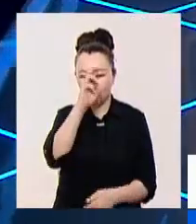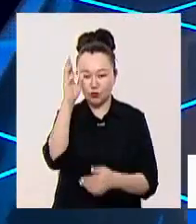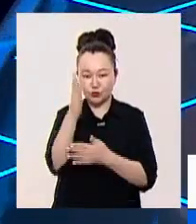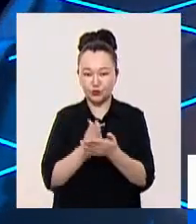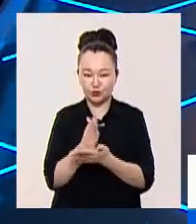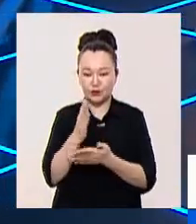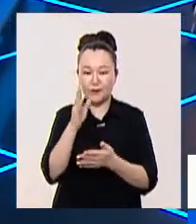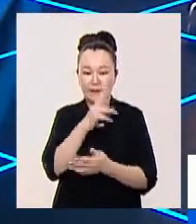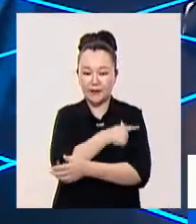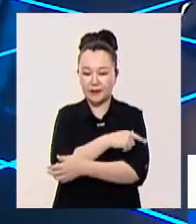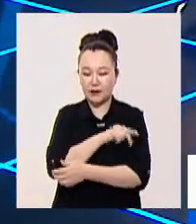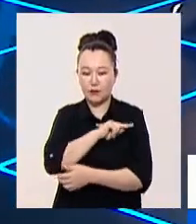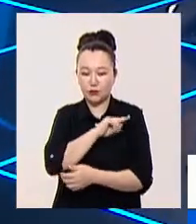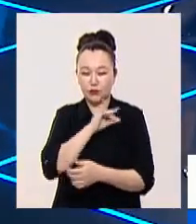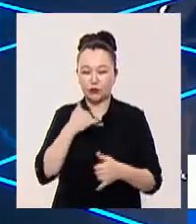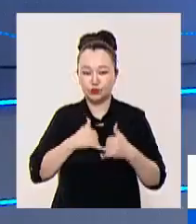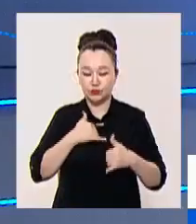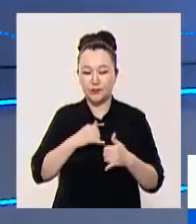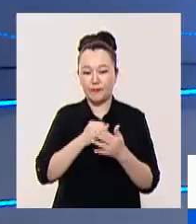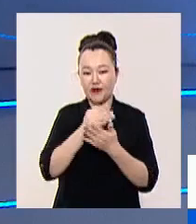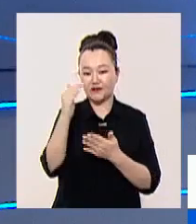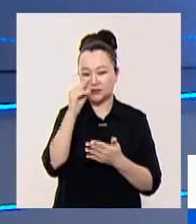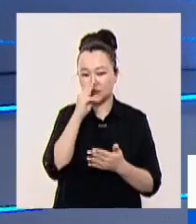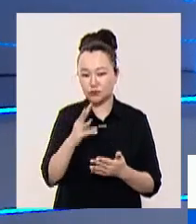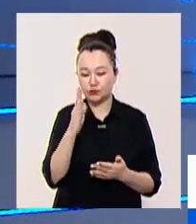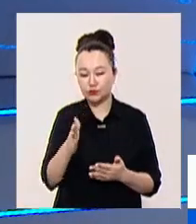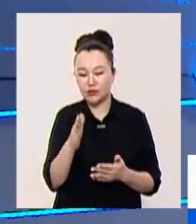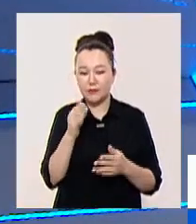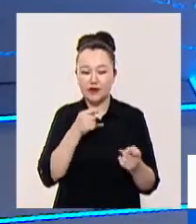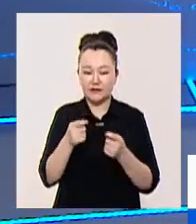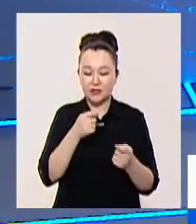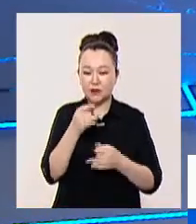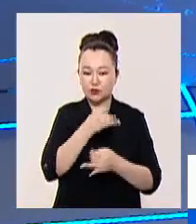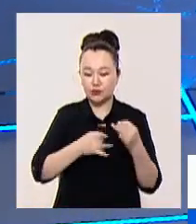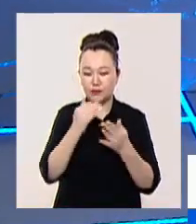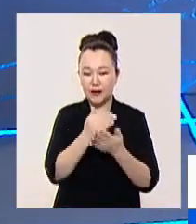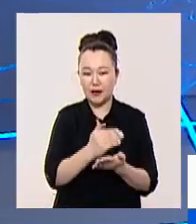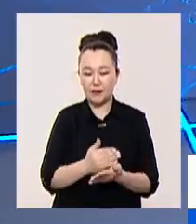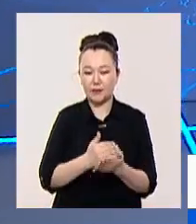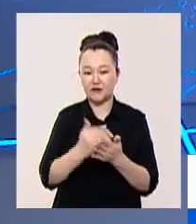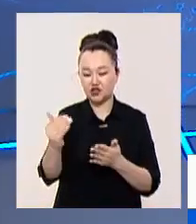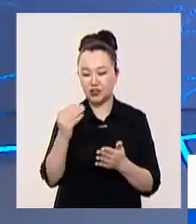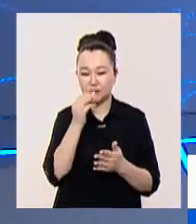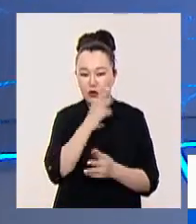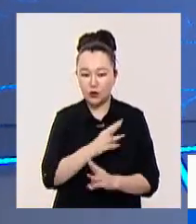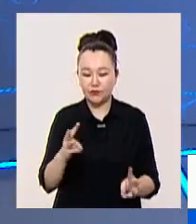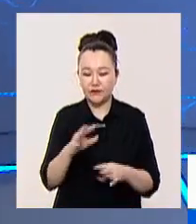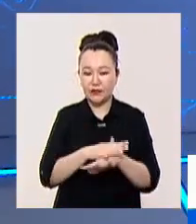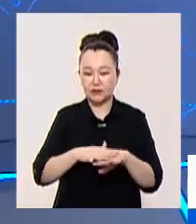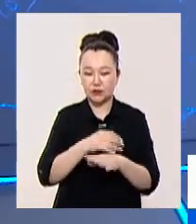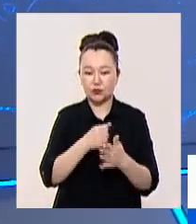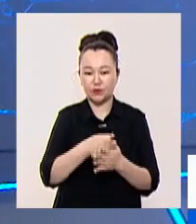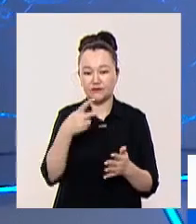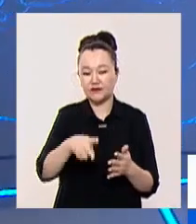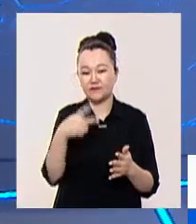Госслужащим, медработникам и учителям повысят заработную плату. В правительстве обсудили программу повышения доходов населения до